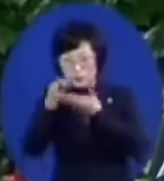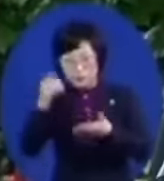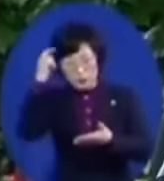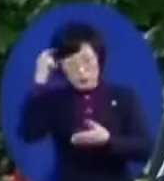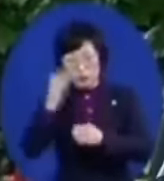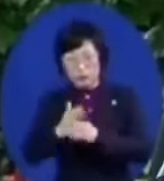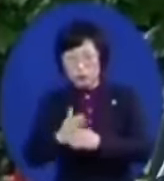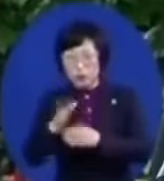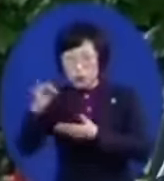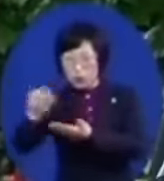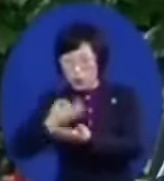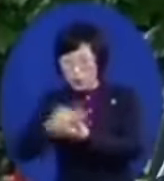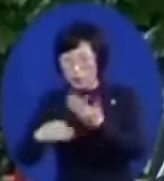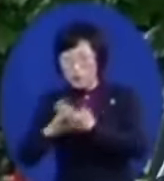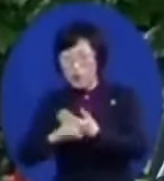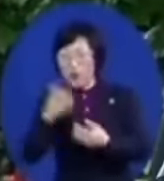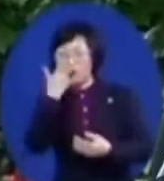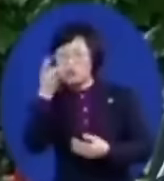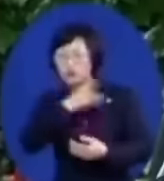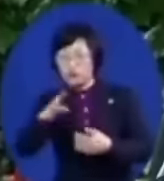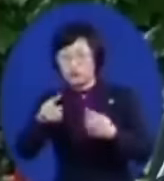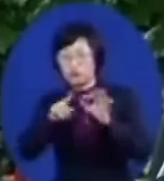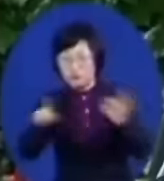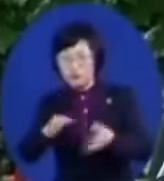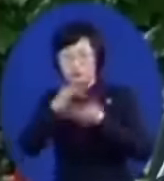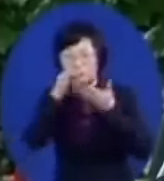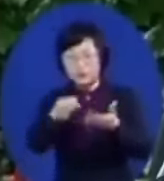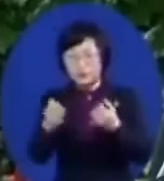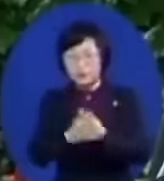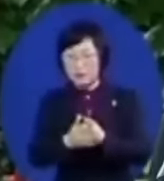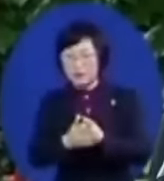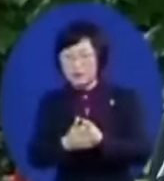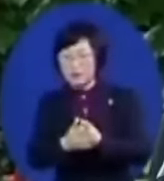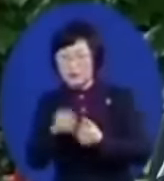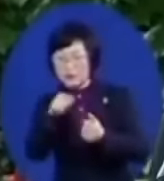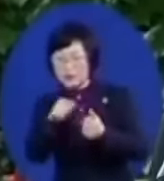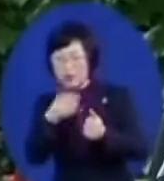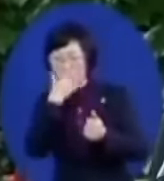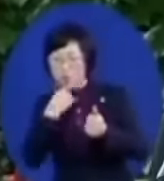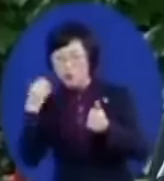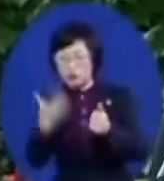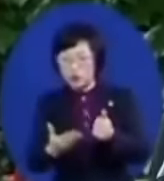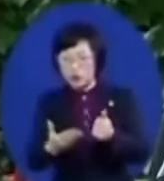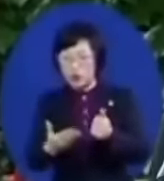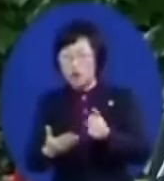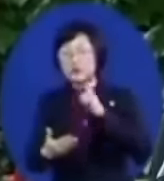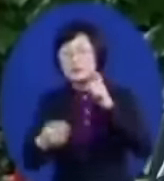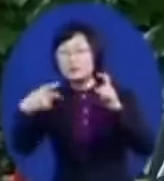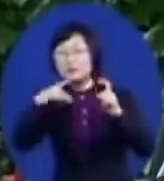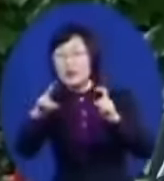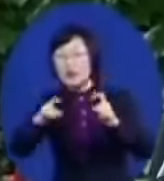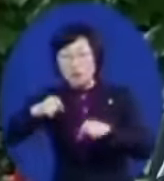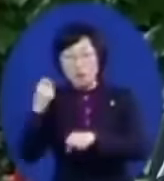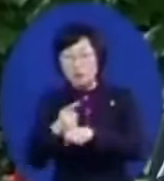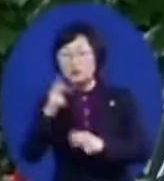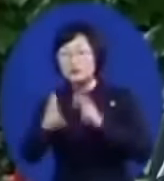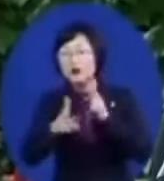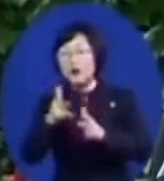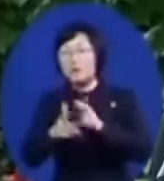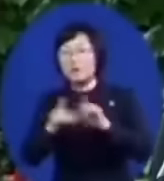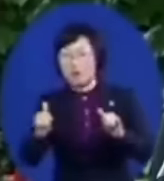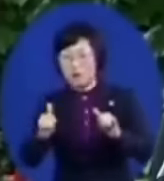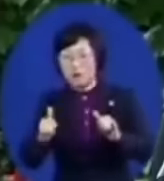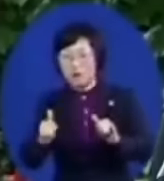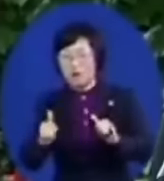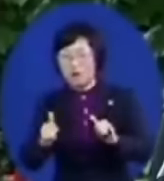드려 철저히 주일 성수를 했습니다. 그러자 하나님께서 그에게 능력을 부어주어서 10대에 이미 사업가로서 자질을 보이기 시작했습니다.